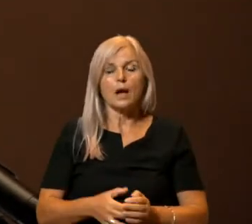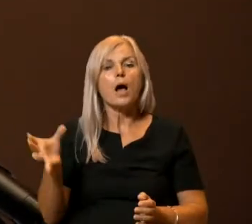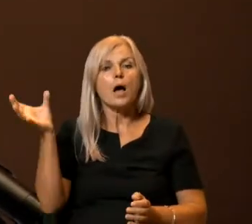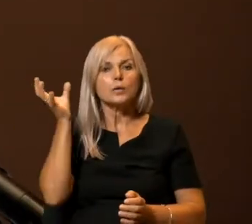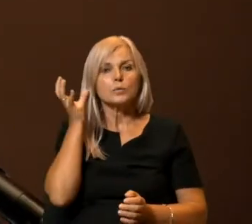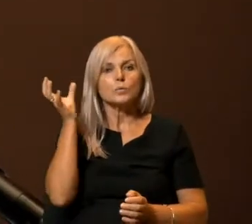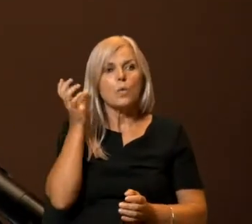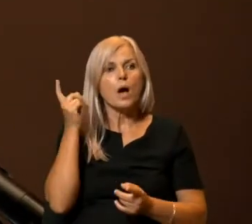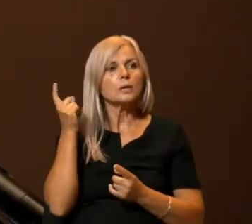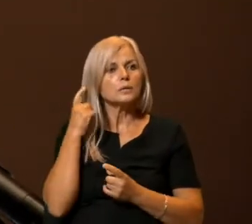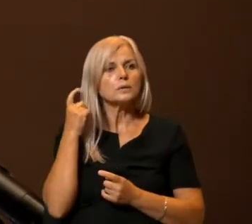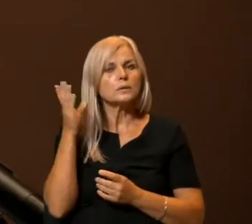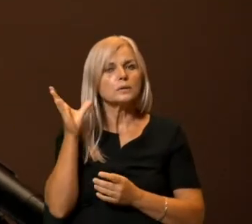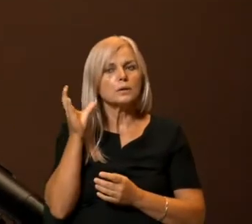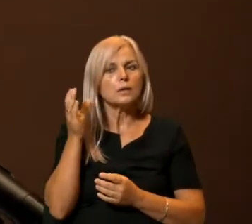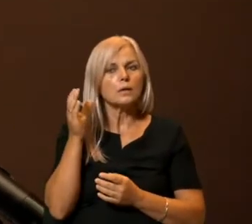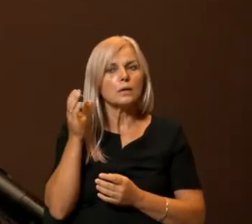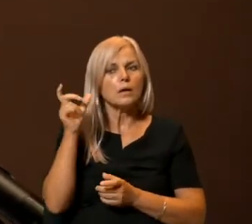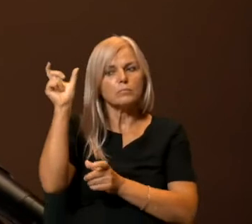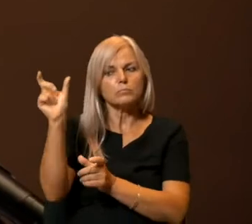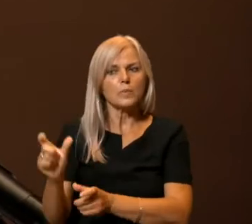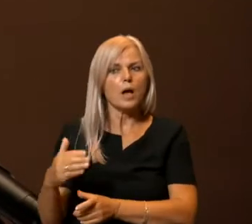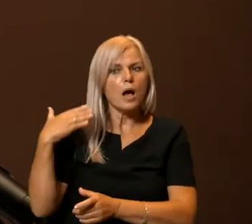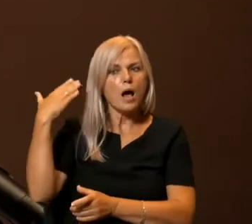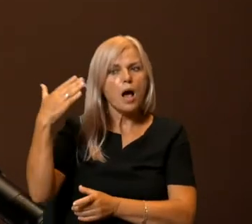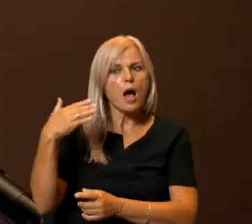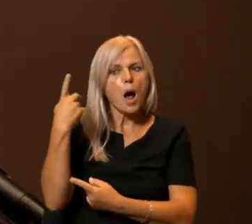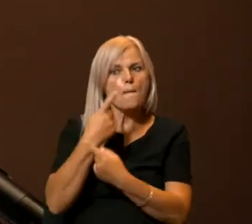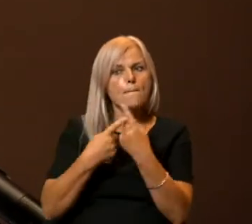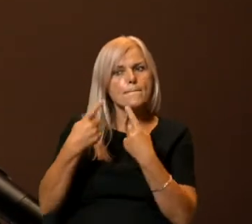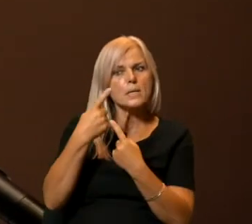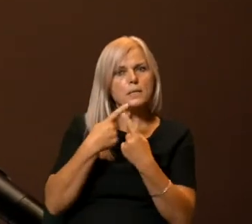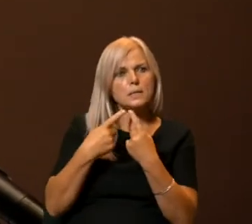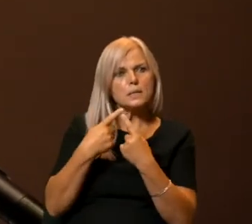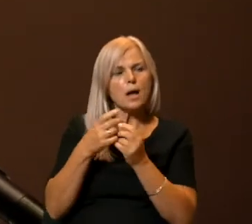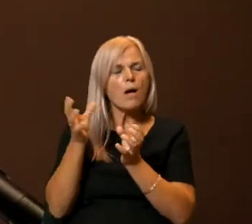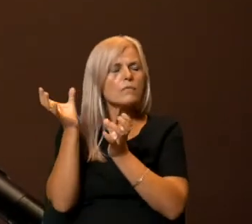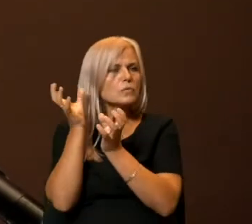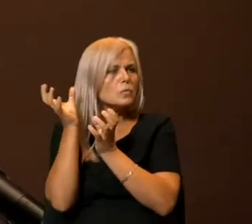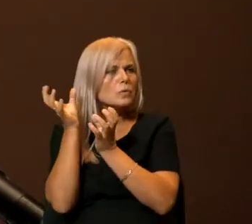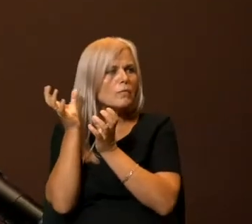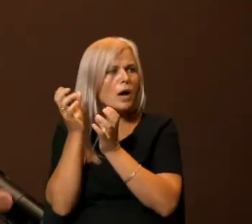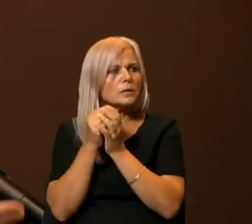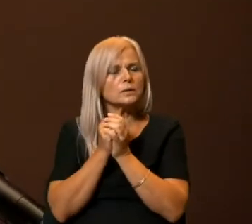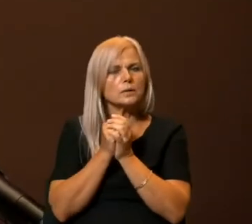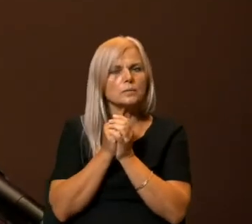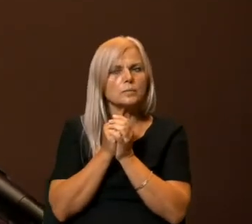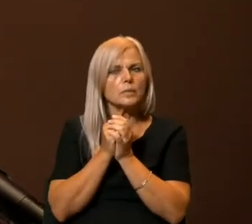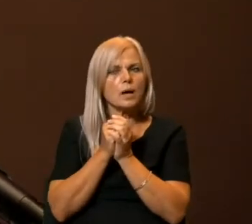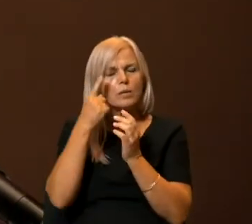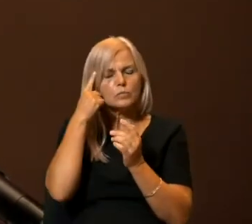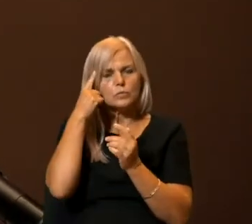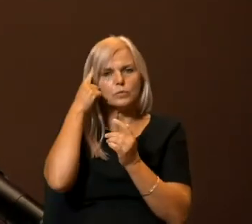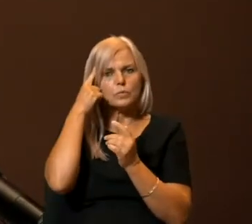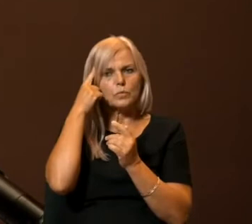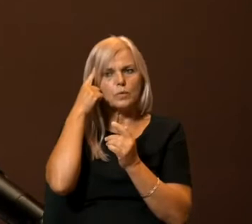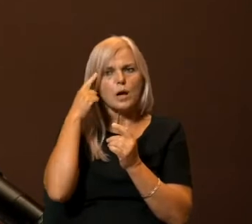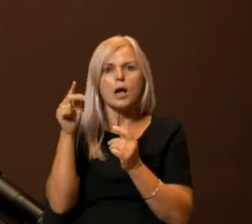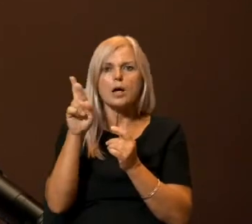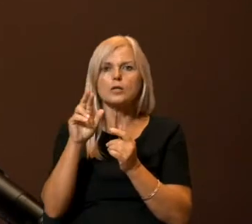słuchając pana, myślałem, że tak jak pan postrzega wsłuchiwanie się, przypomina